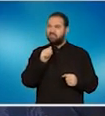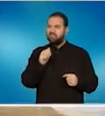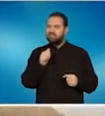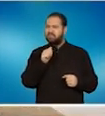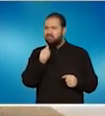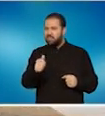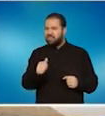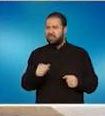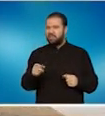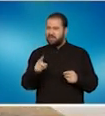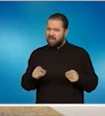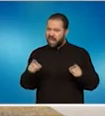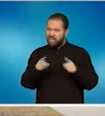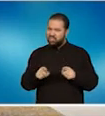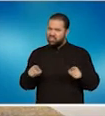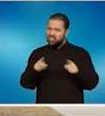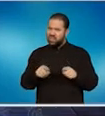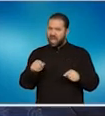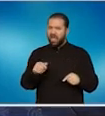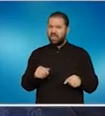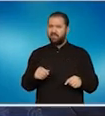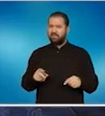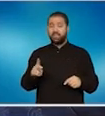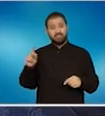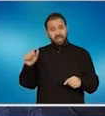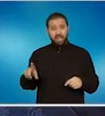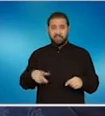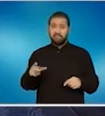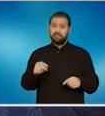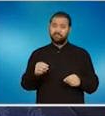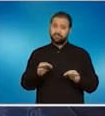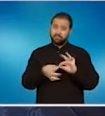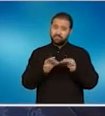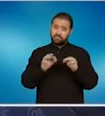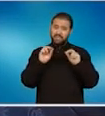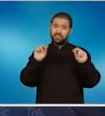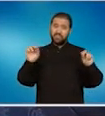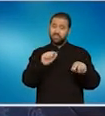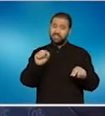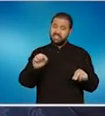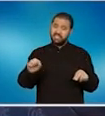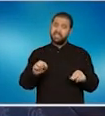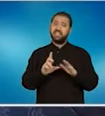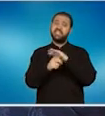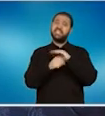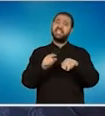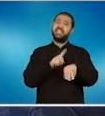de atunci. Dar există mărturiile. Există mărturiile și există predicile scrise din acea perioadă,